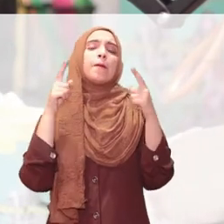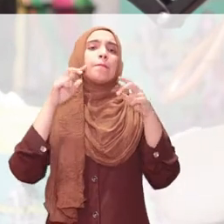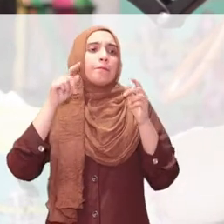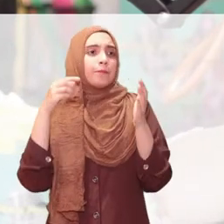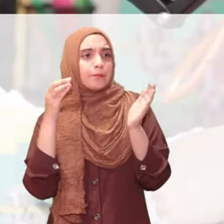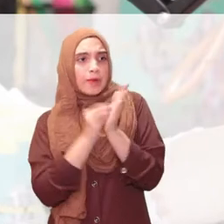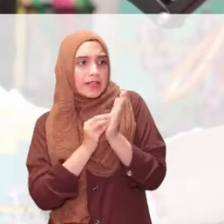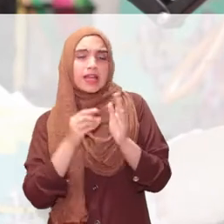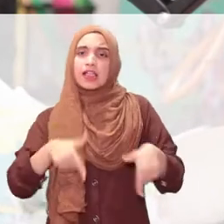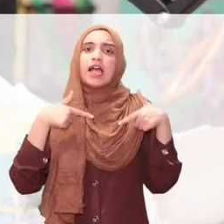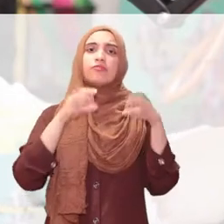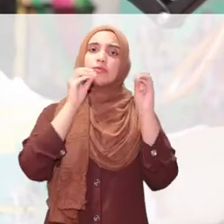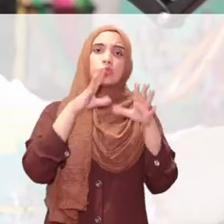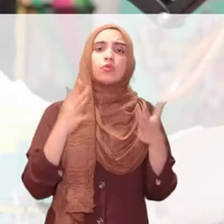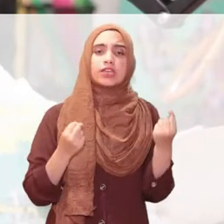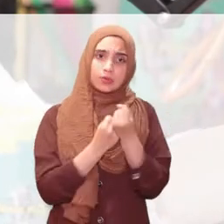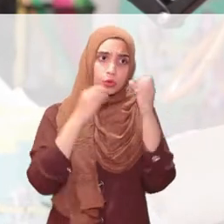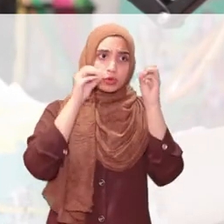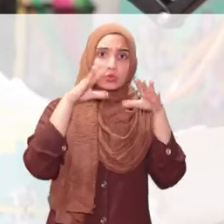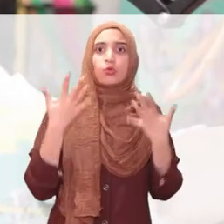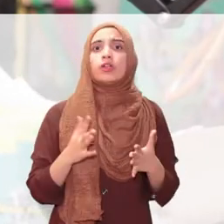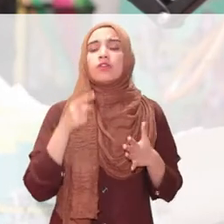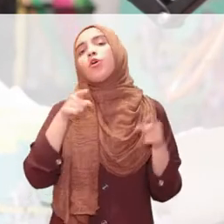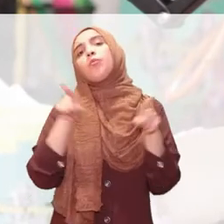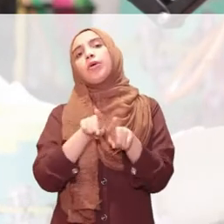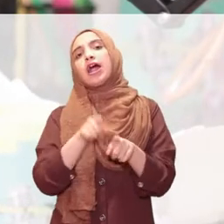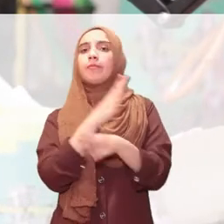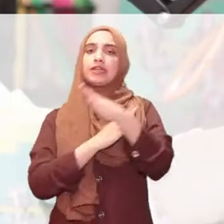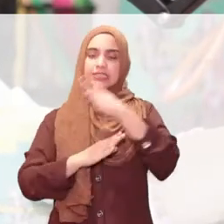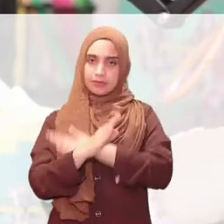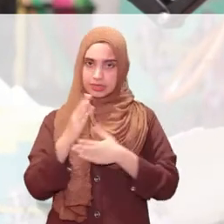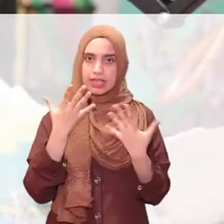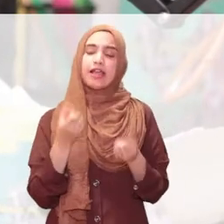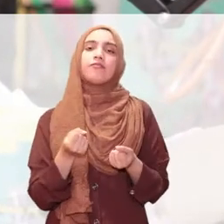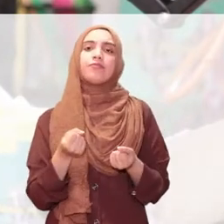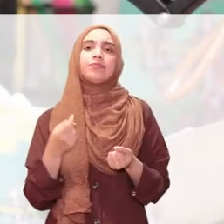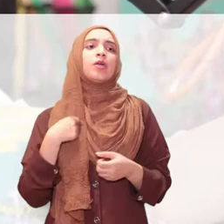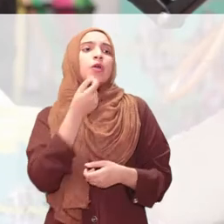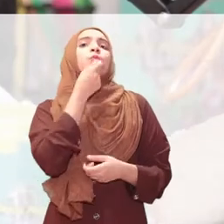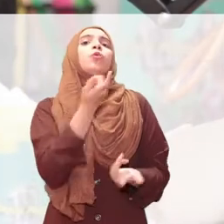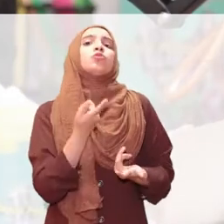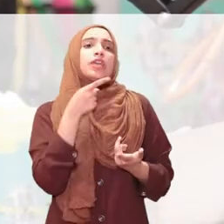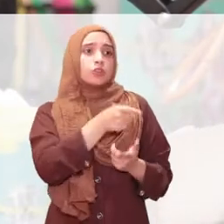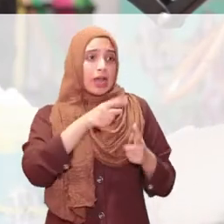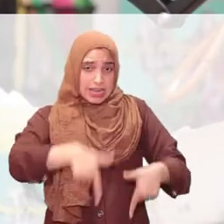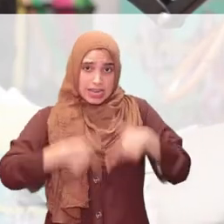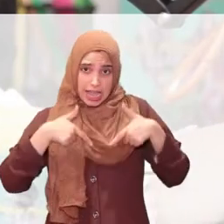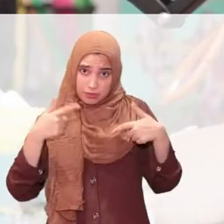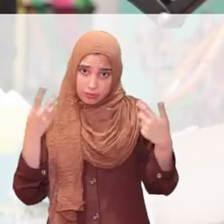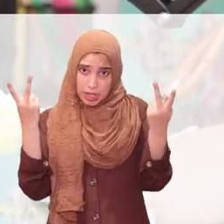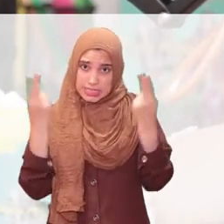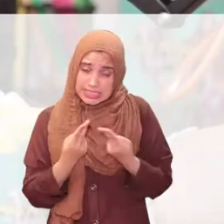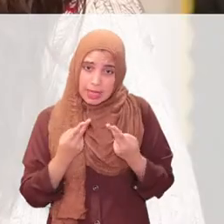हादसे में जनरेशन अब लास्ट तो आज के हैव एक्सपीरियंस्ड फैकेल्टी एंड डिफरेंट प्ले एंड ट्यूब लाइट बिल डिपोजिट एसेट